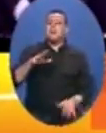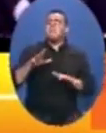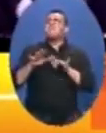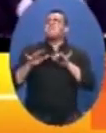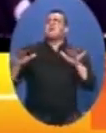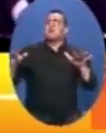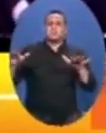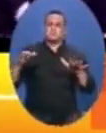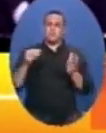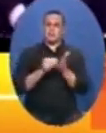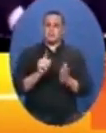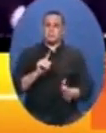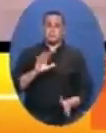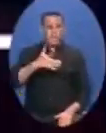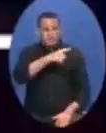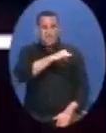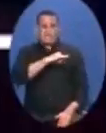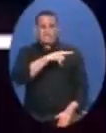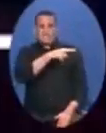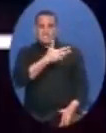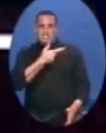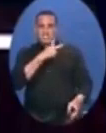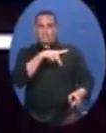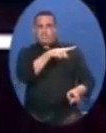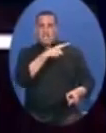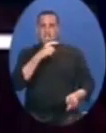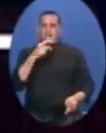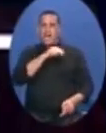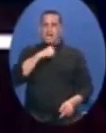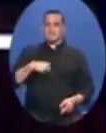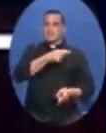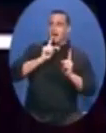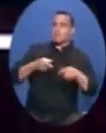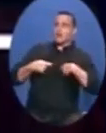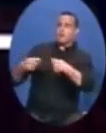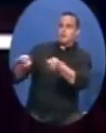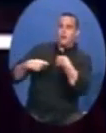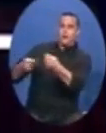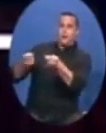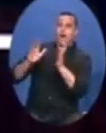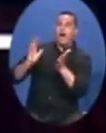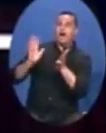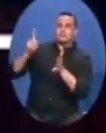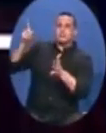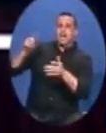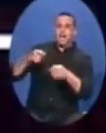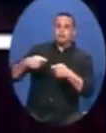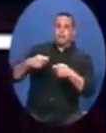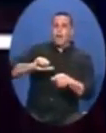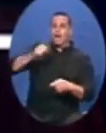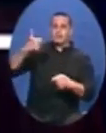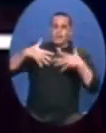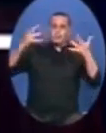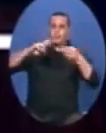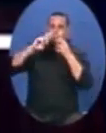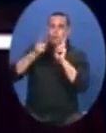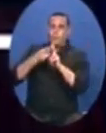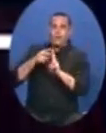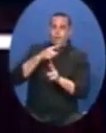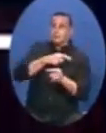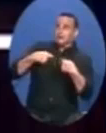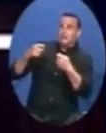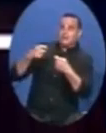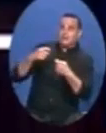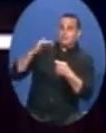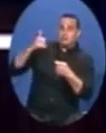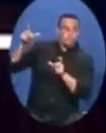בשנה שעדיין לא כיסיתי. כי האינטרס שלכם יותר גדול. הסינים חייבים למכור בארצות הברית, זה השוק החשוב ביותר בעולם, עדיין הכלכלה החזקה בעולם, והם